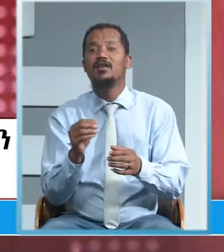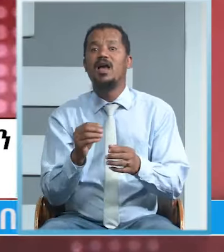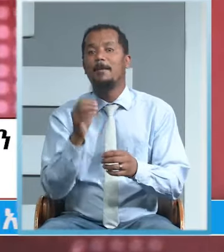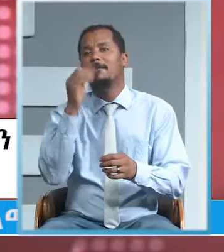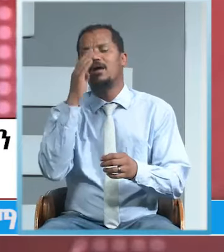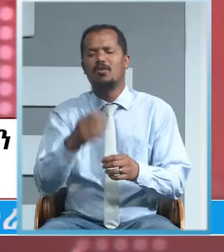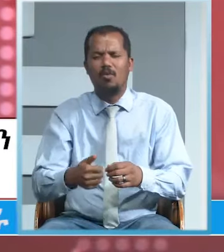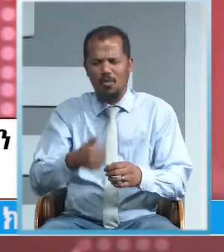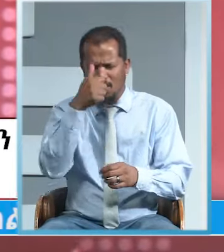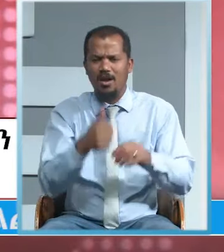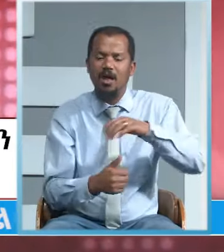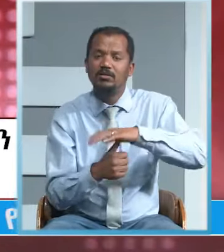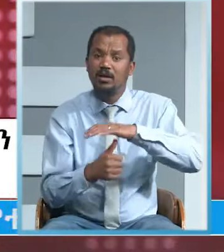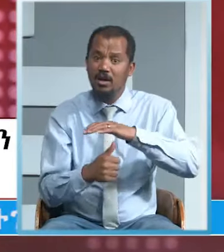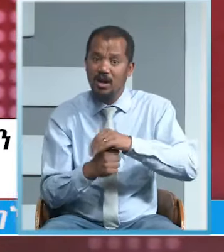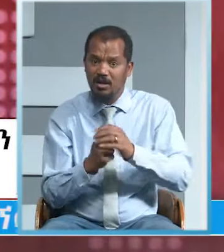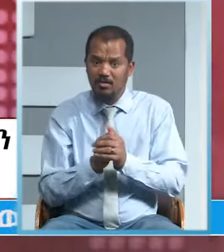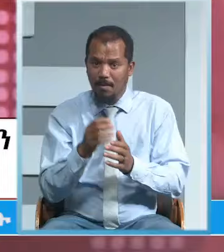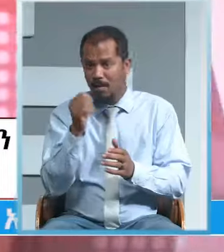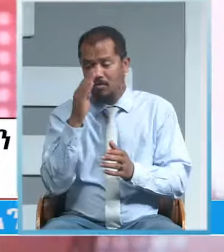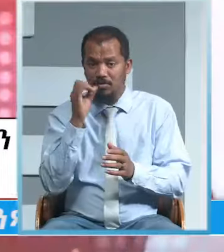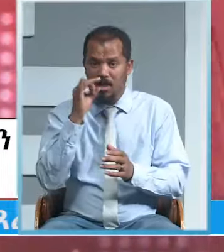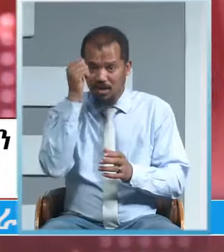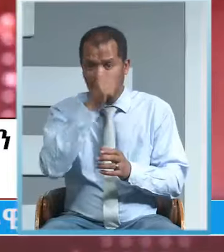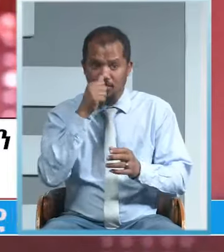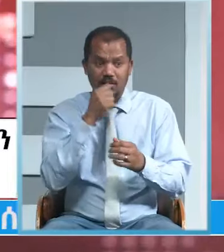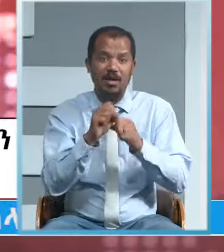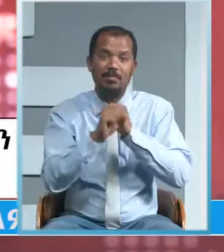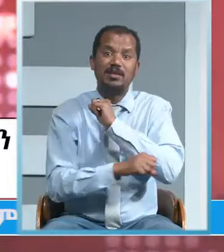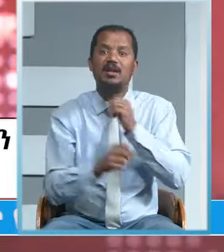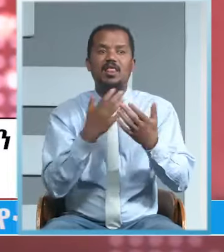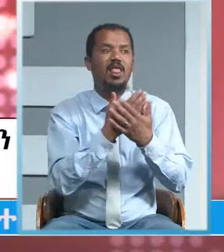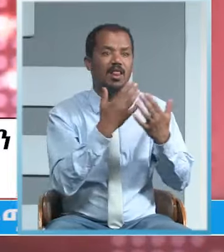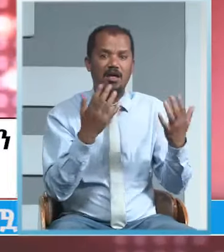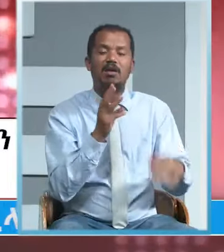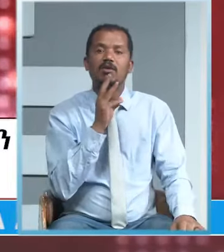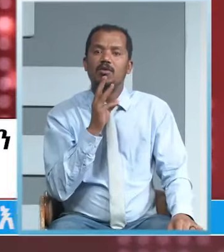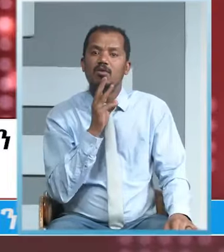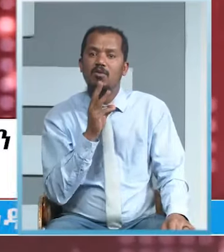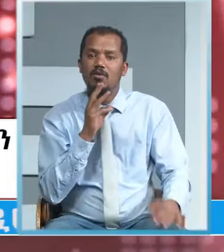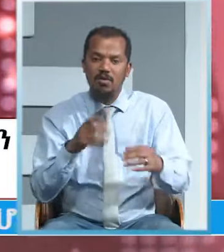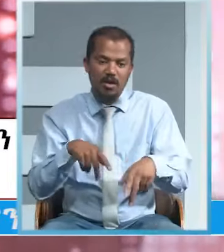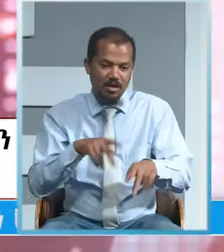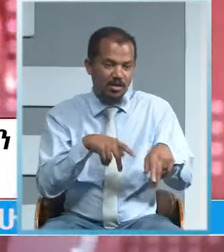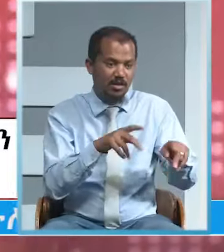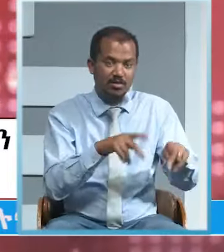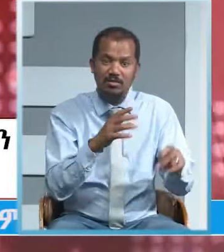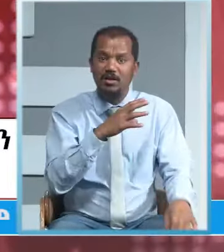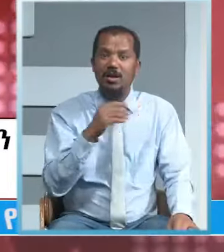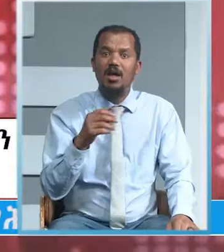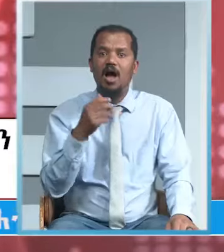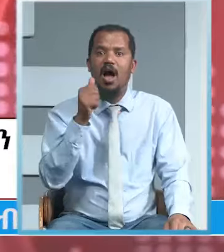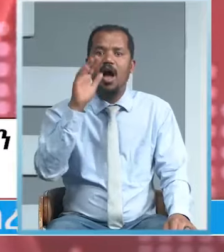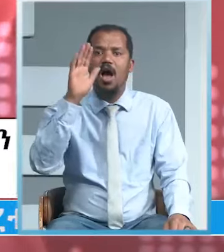ዋና ዳይሬክተር በበኩላቸው ባንኩ ለኢትዮጵያ የመሰረተ ልማት፣ የውሃ፣ የግብርናና